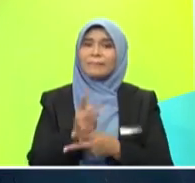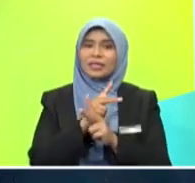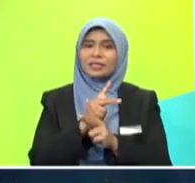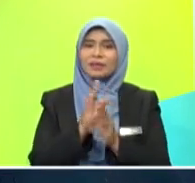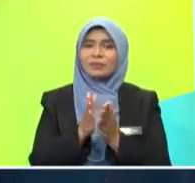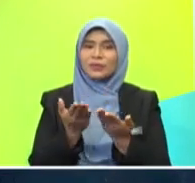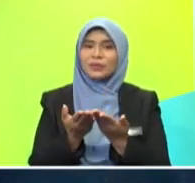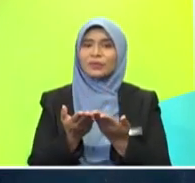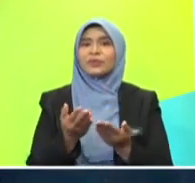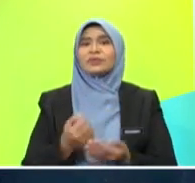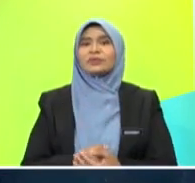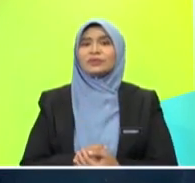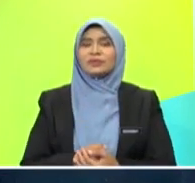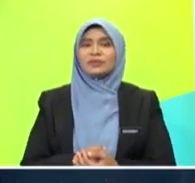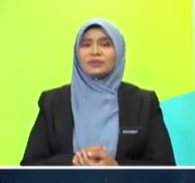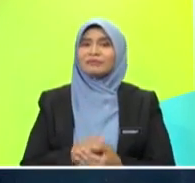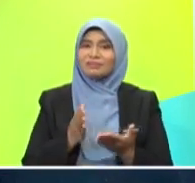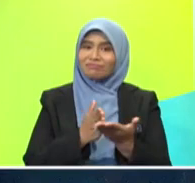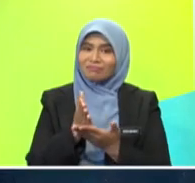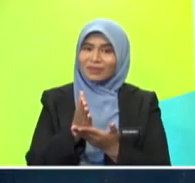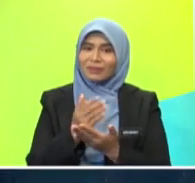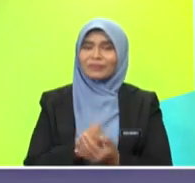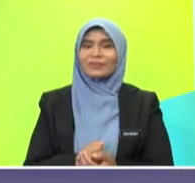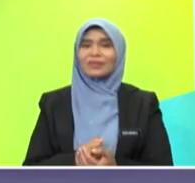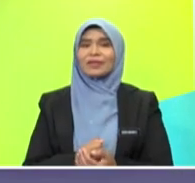pemulangan buku bagus